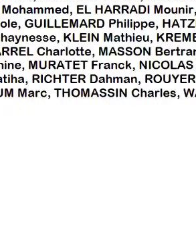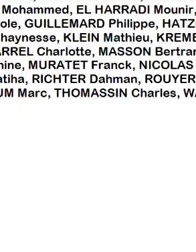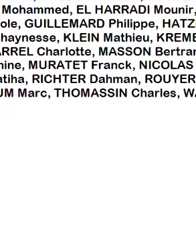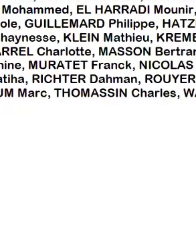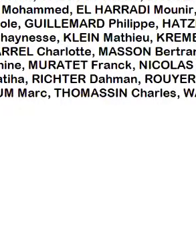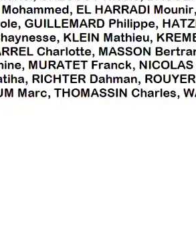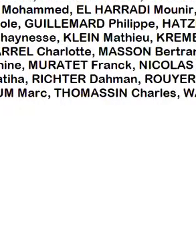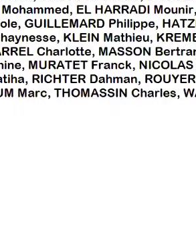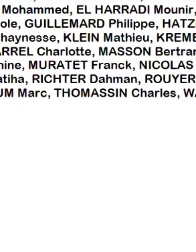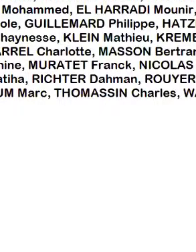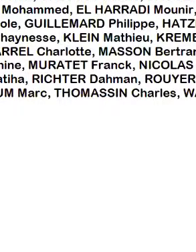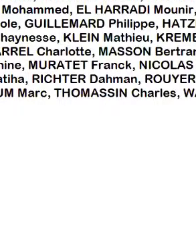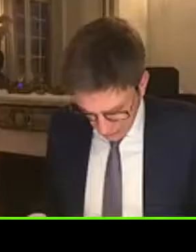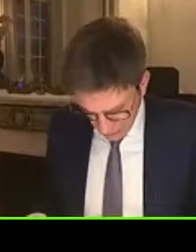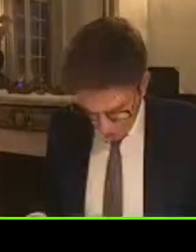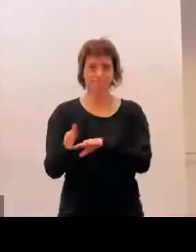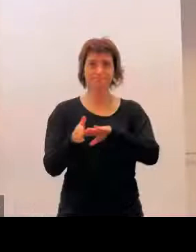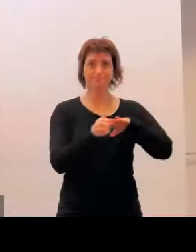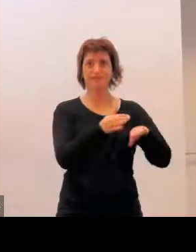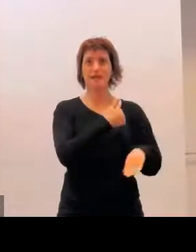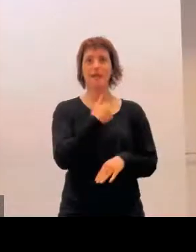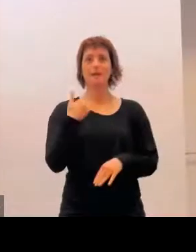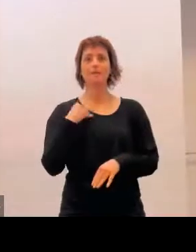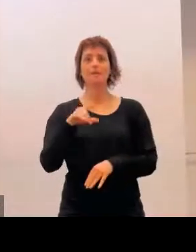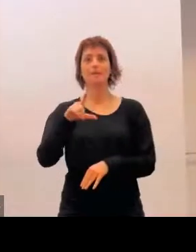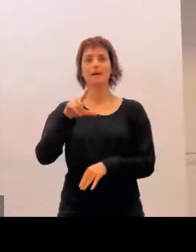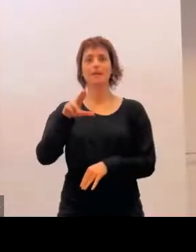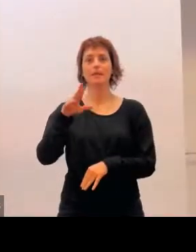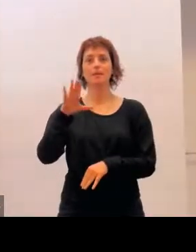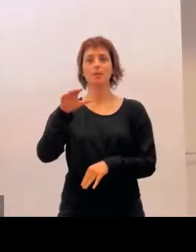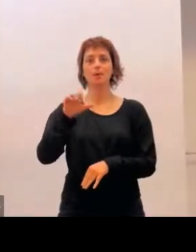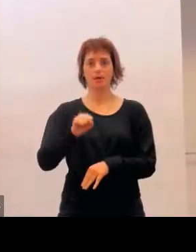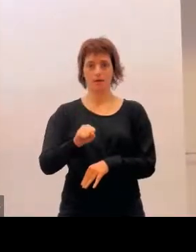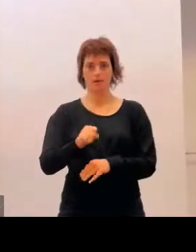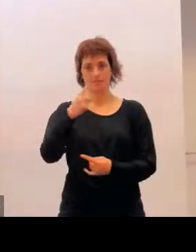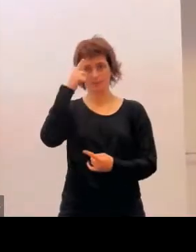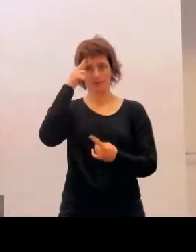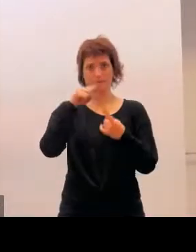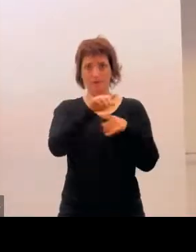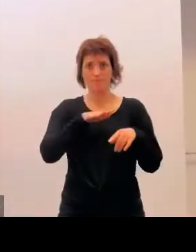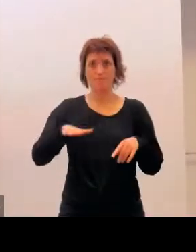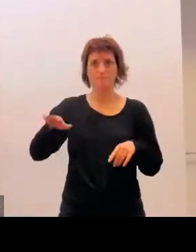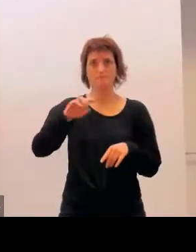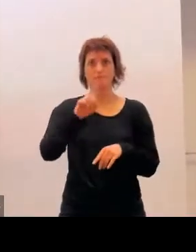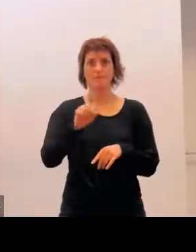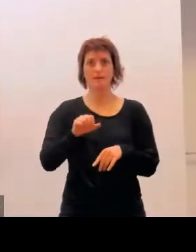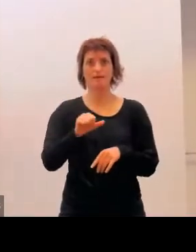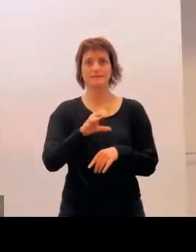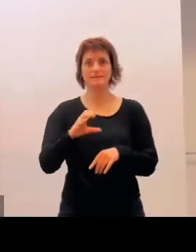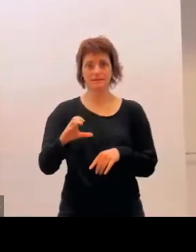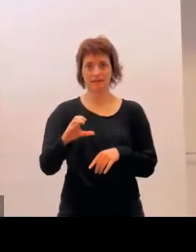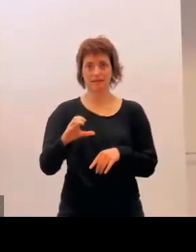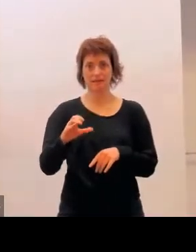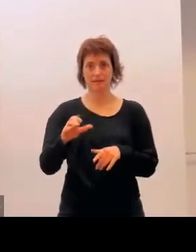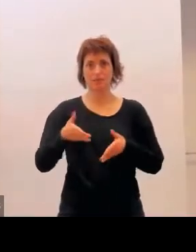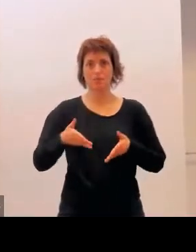Unanimité, merci. Isabelle Lucas, note de conjoncture pour la ZAC